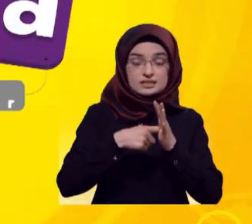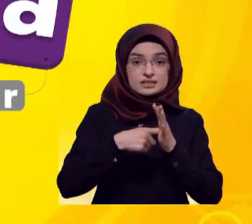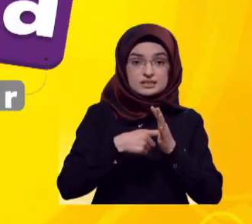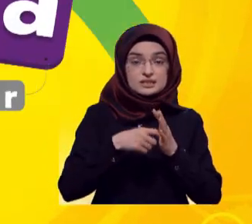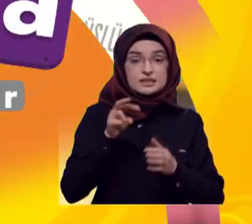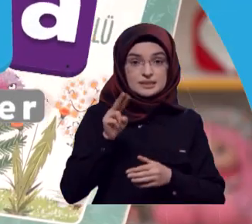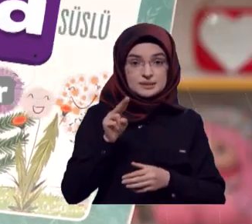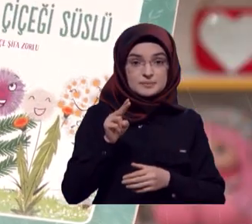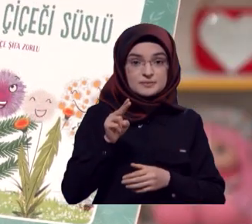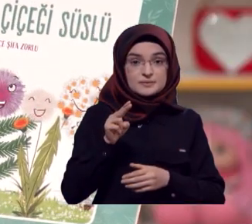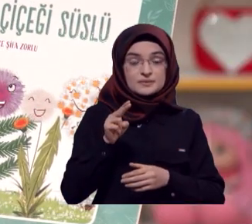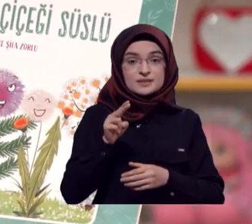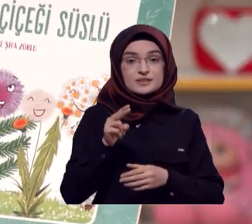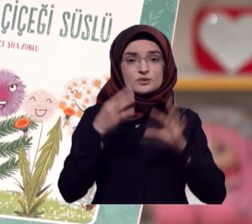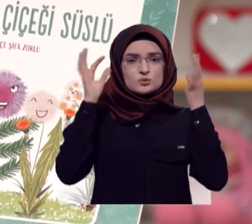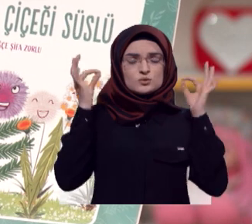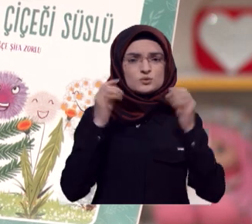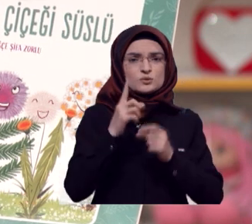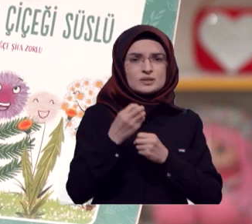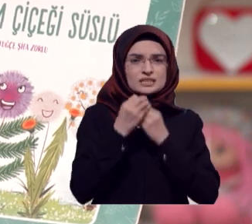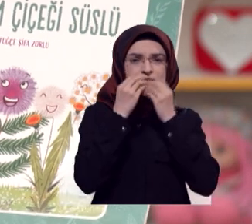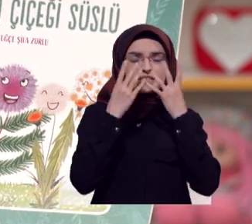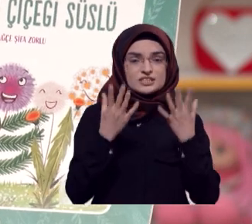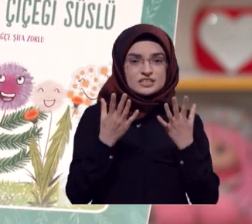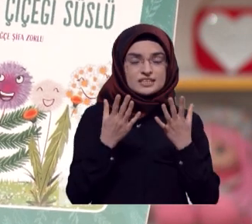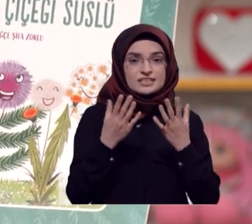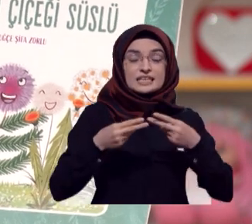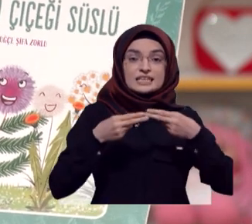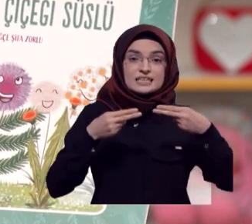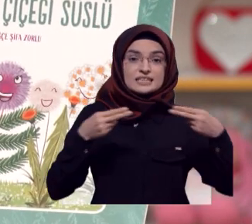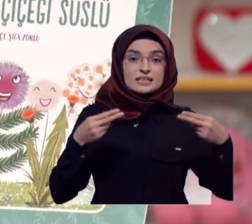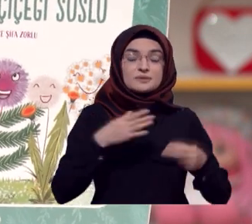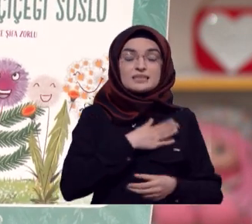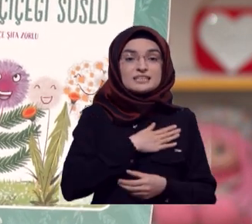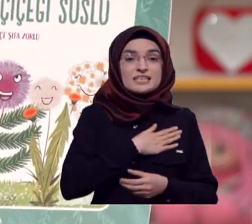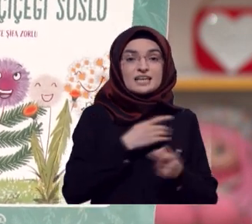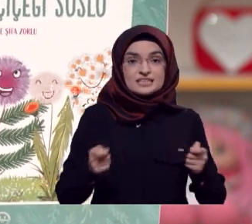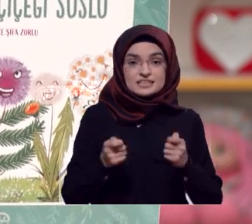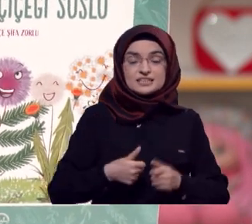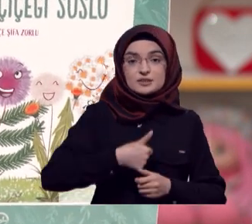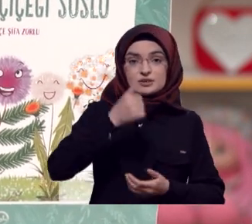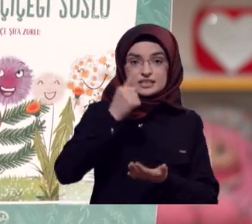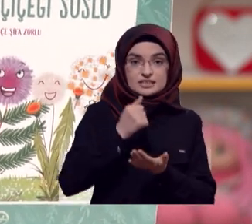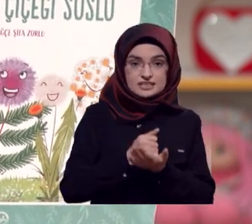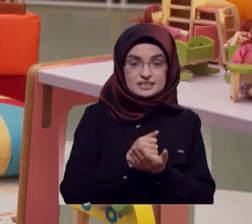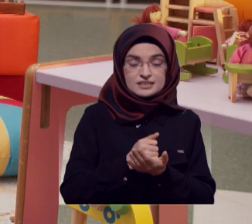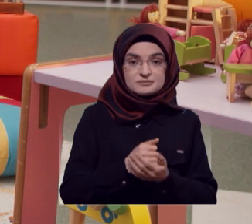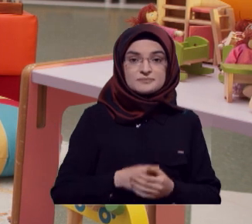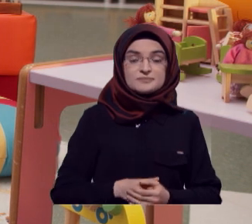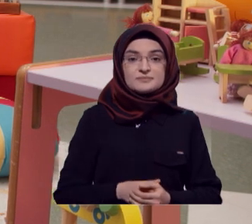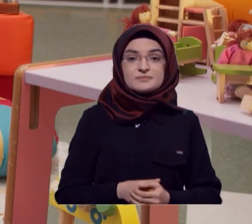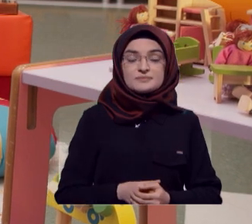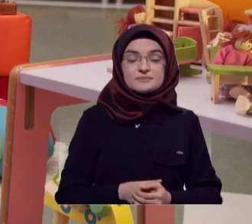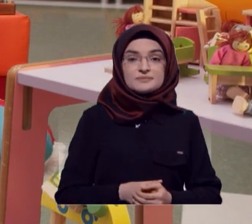anlaşılacağı üzere süslü bir çiçek galiba bu. Hikayemiz Diyanet İşleri Başkanlığı yayınlarından çıkmış.